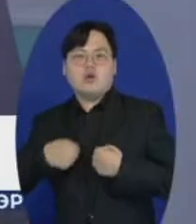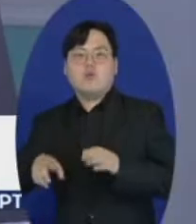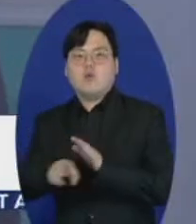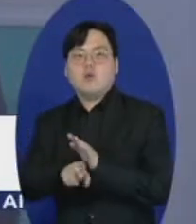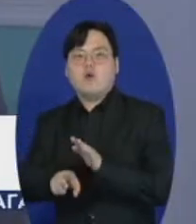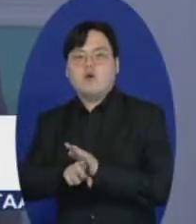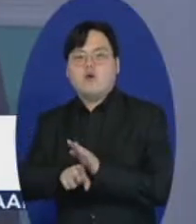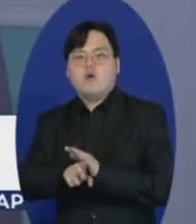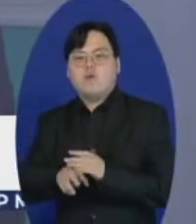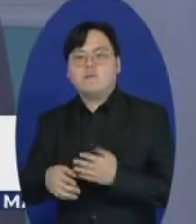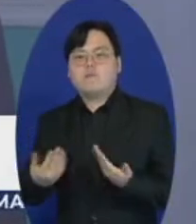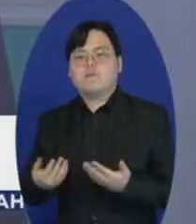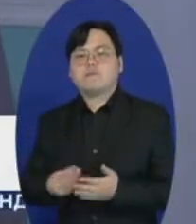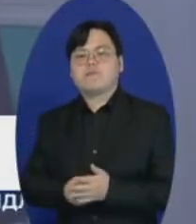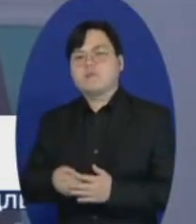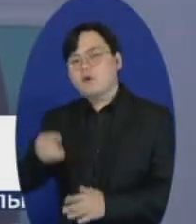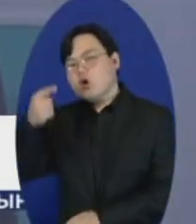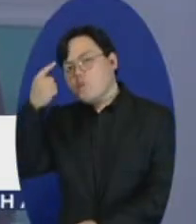гэж.